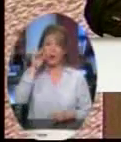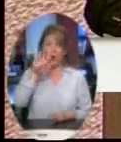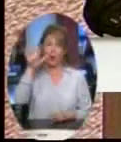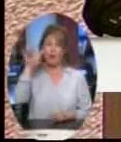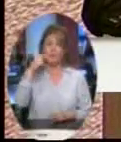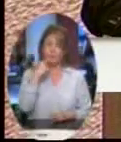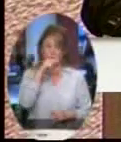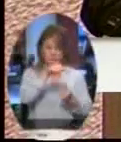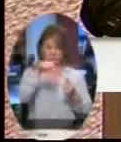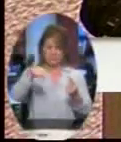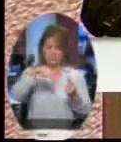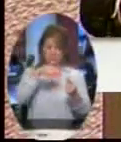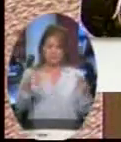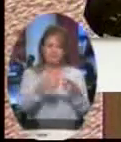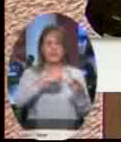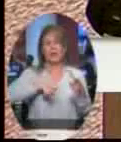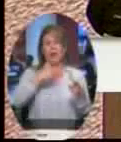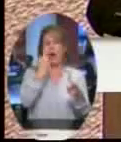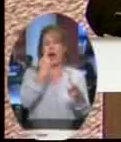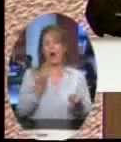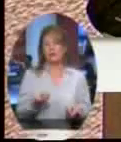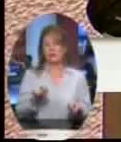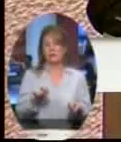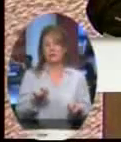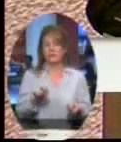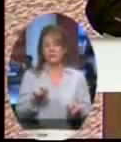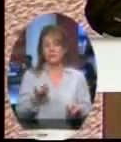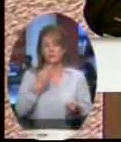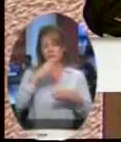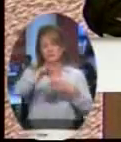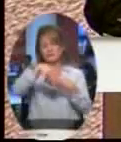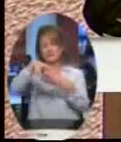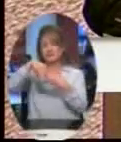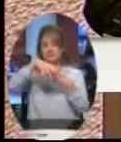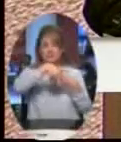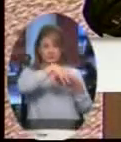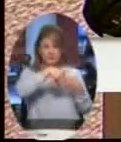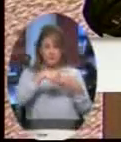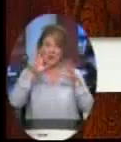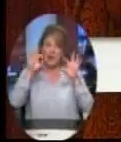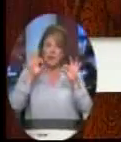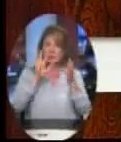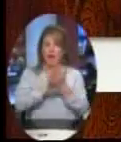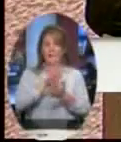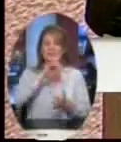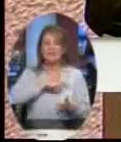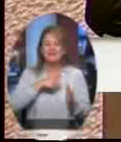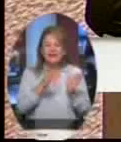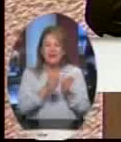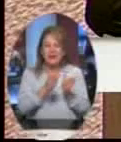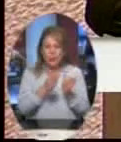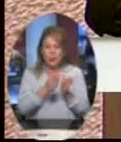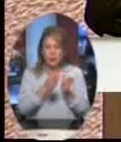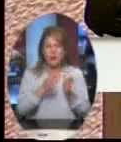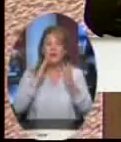אשכולות מונציפליות שמצרפים בתחת אשכול אחד, 10-15 רשויות מקומיות. בעשר שנים